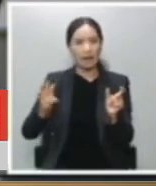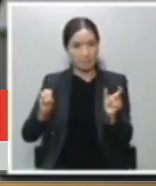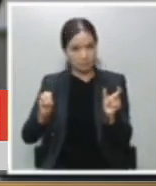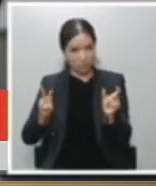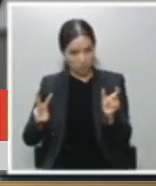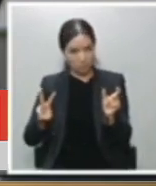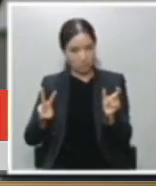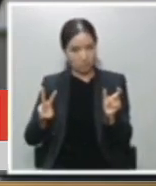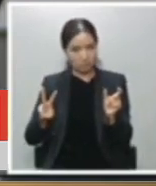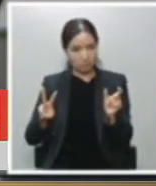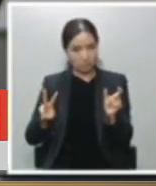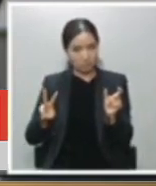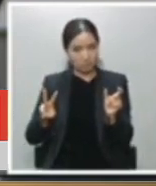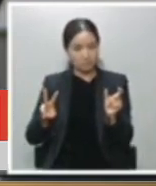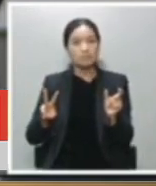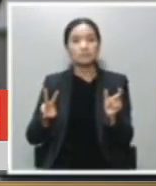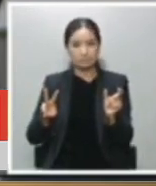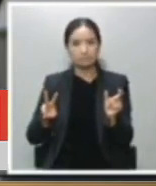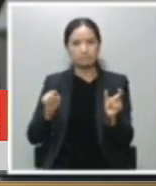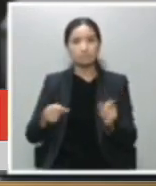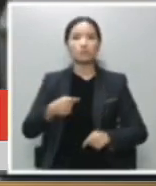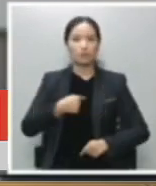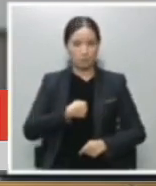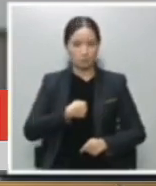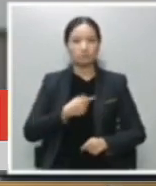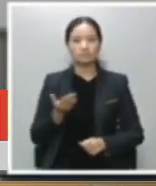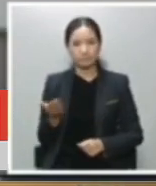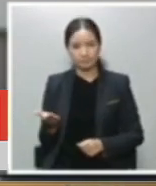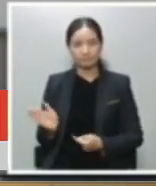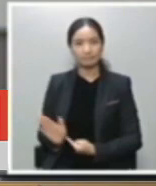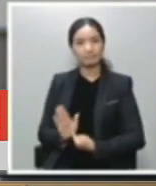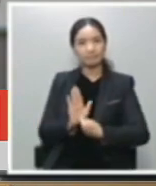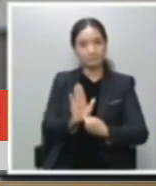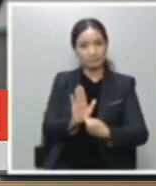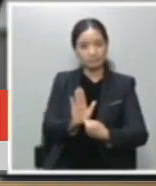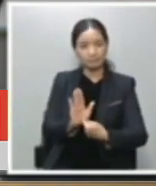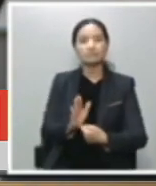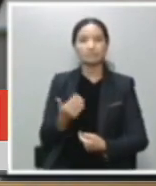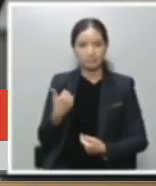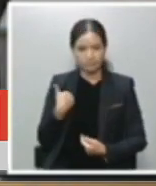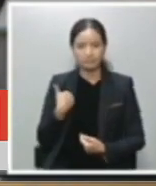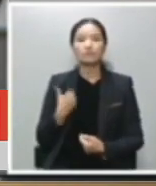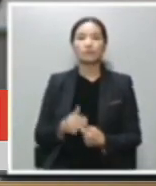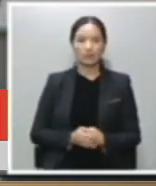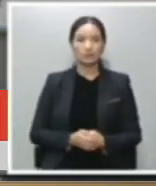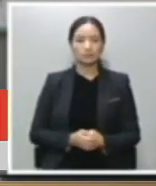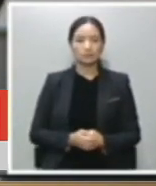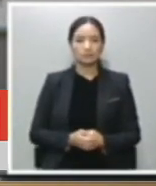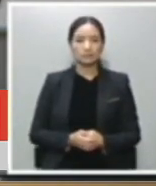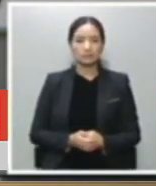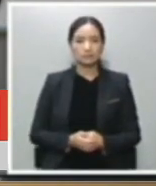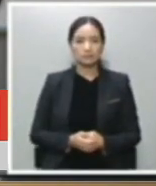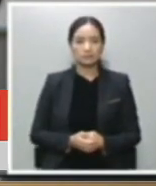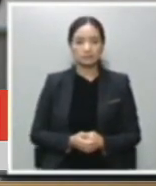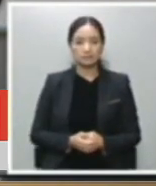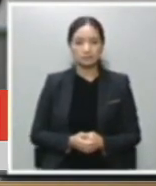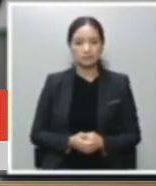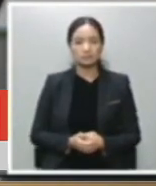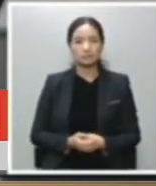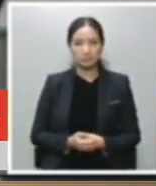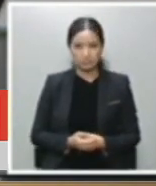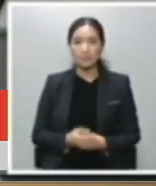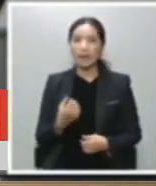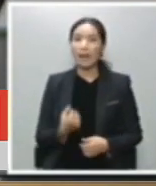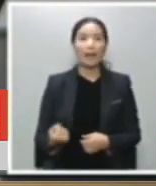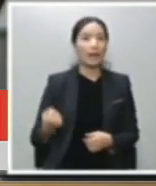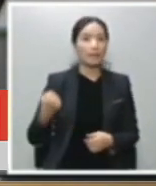9/2552ซึ่งผมขอยกมาเพียงบางส่วนดังนี้การได้อำ